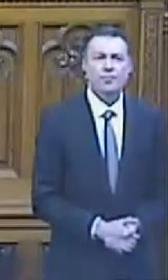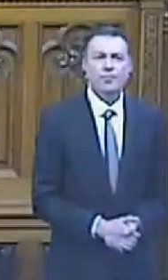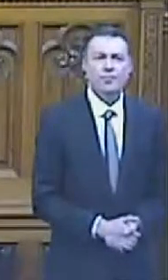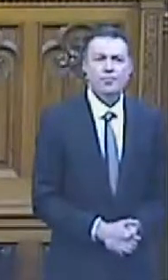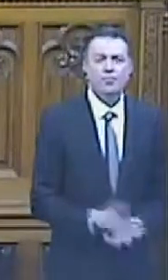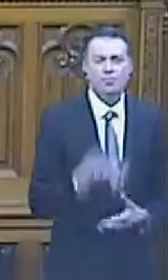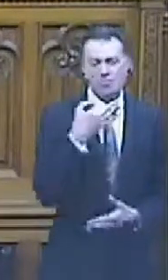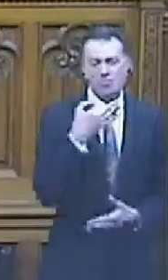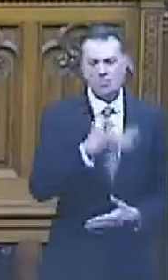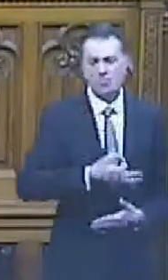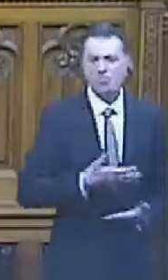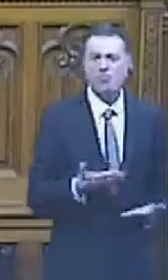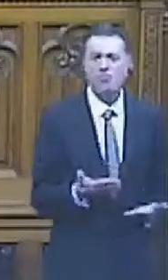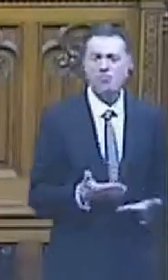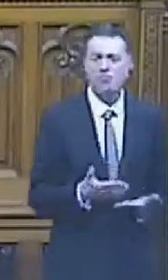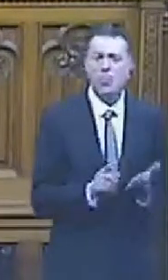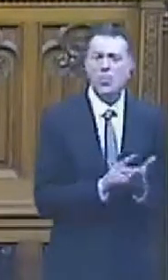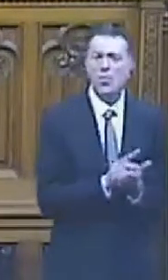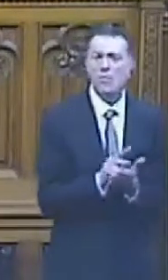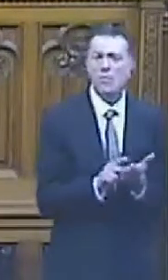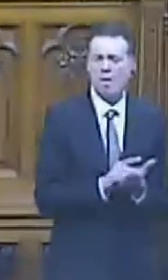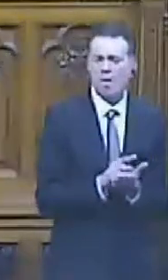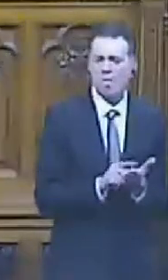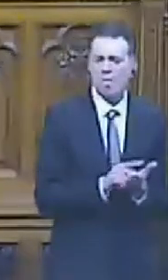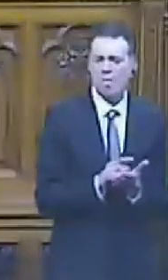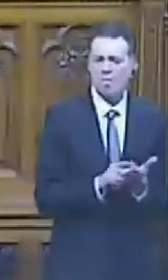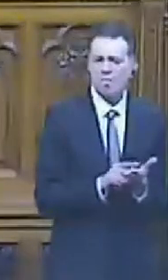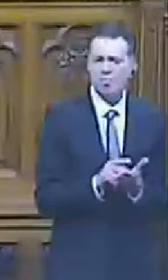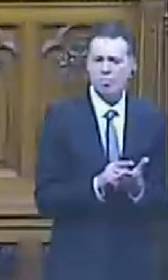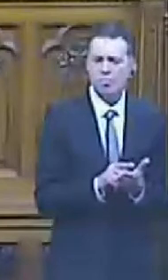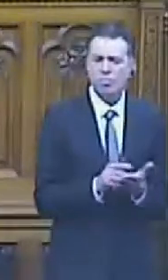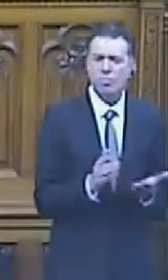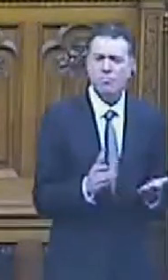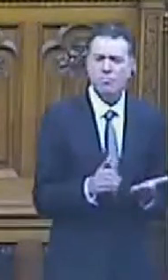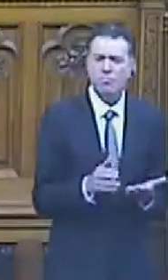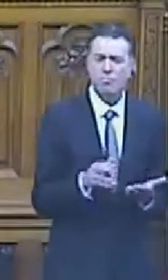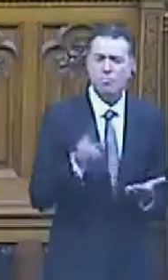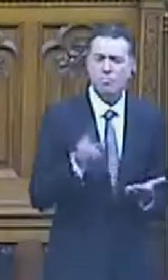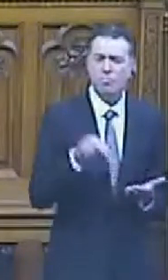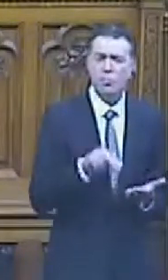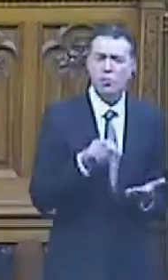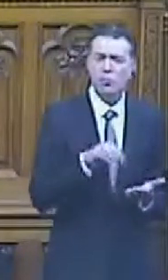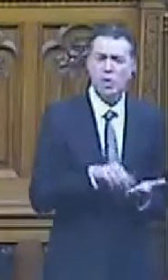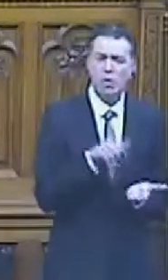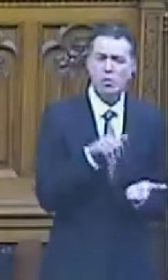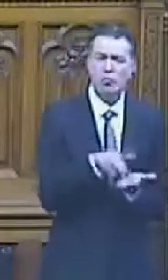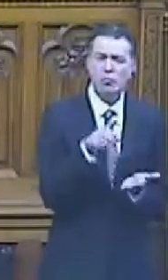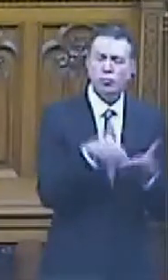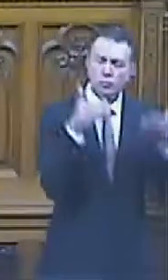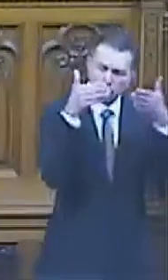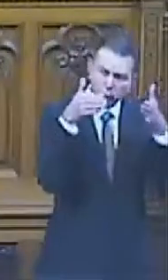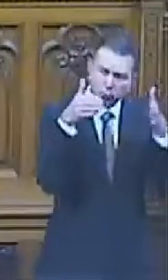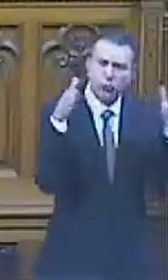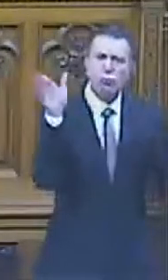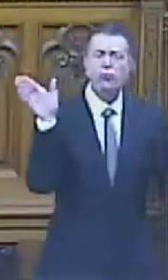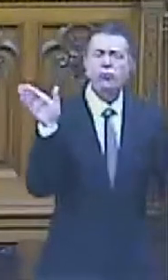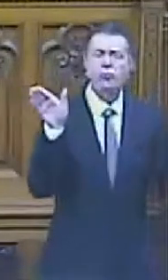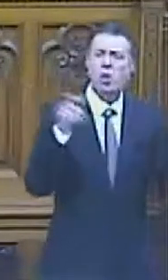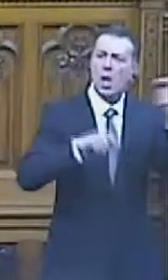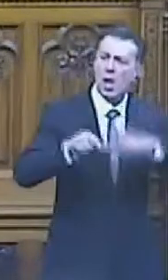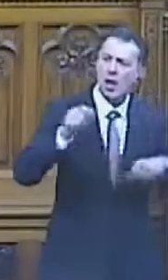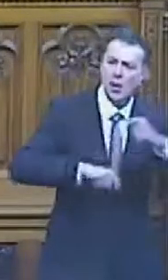Und ich frage mich schon, wann sind Sie das letzte Mal mit offenen Augen durch die Stadt gegangen? Wann waren Sie das letzte Mal einkaufen